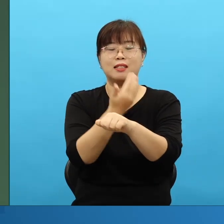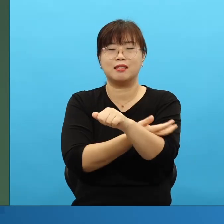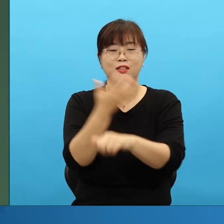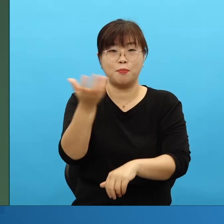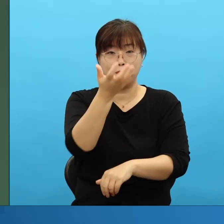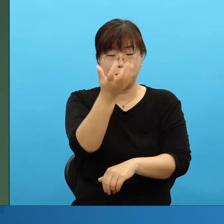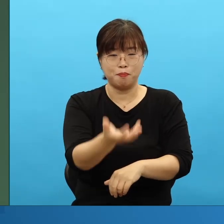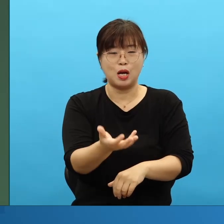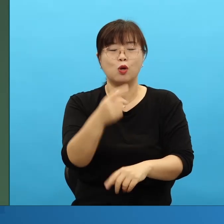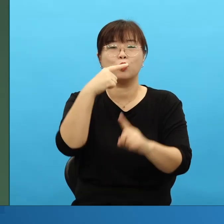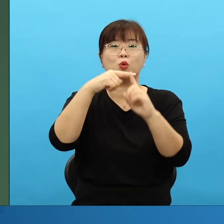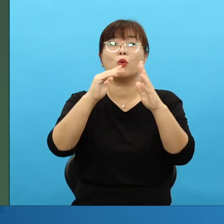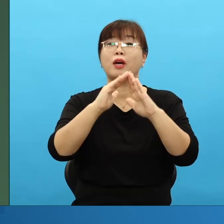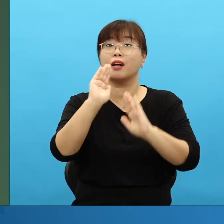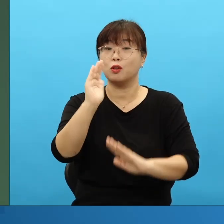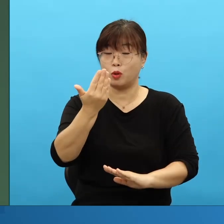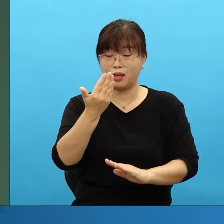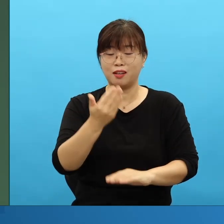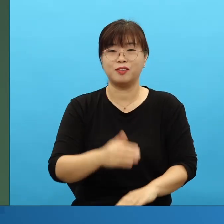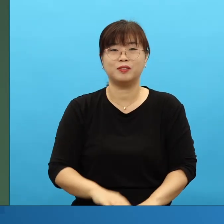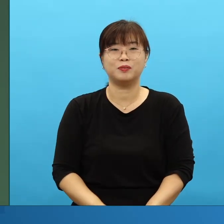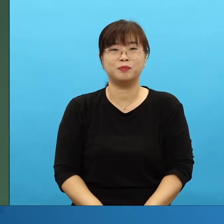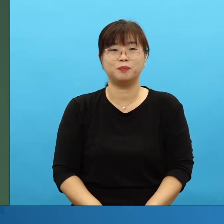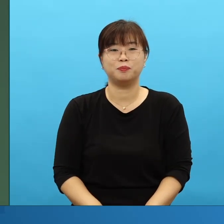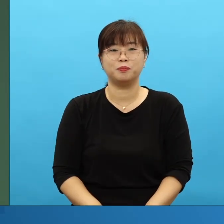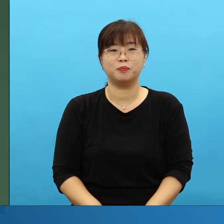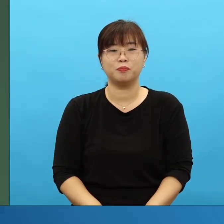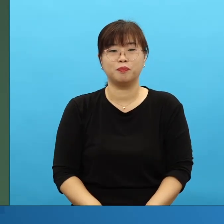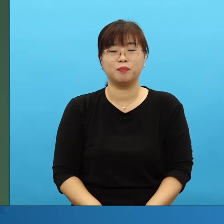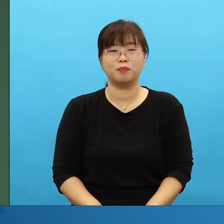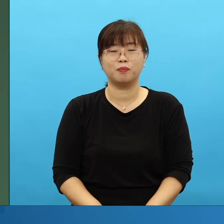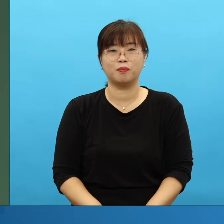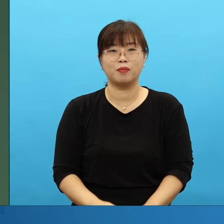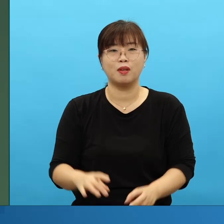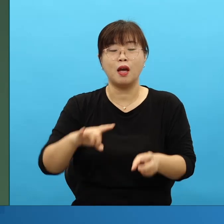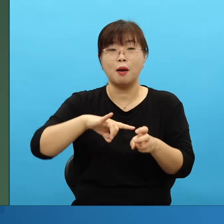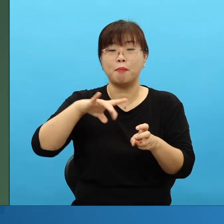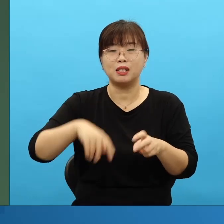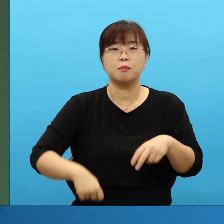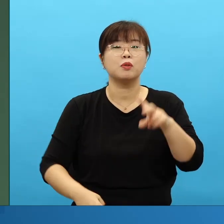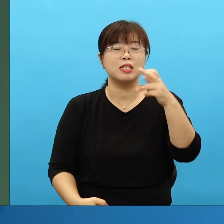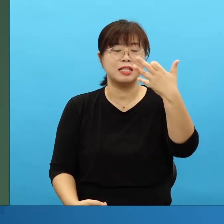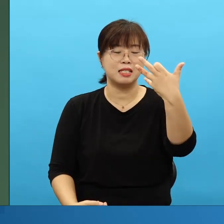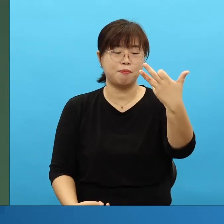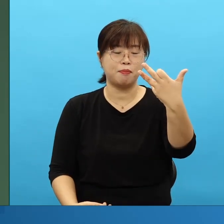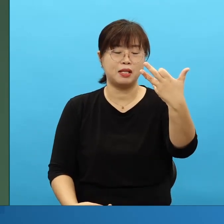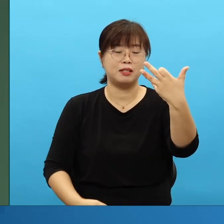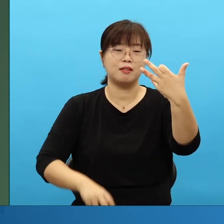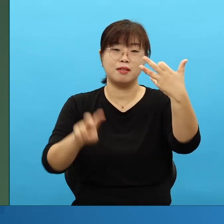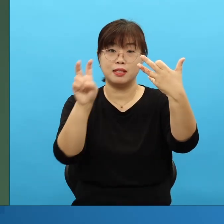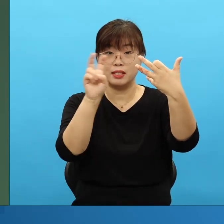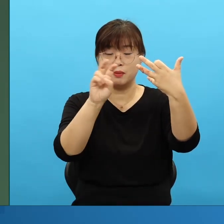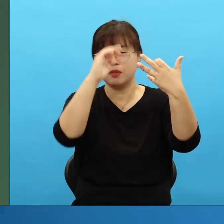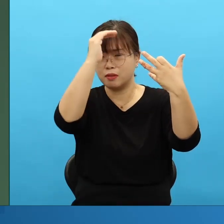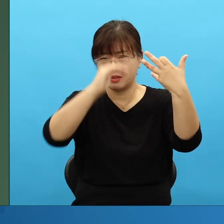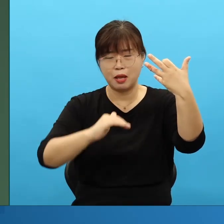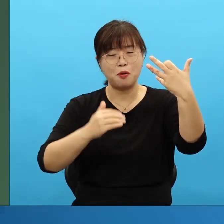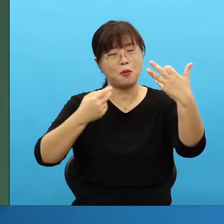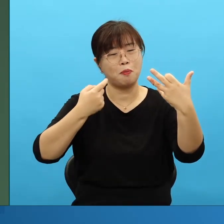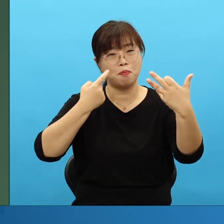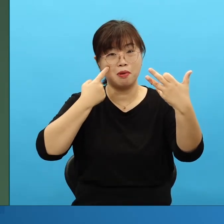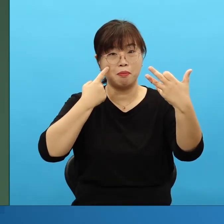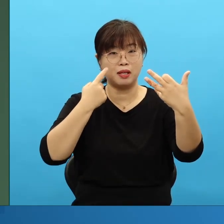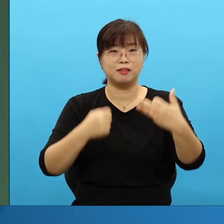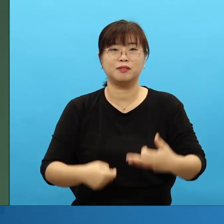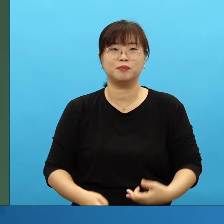power of the throne will come to rest. 예수님께서 마태복음 18장 18절에 20절에 말씀하셨잖아요. We see Jesus says this in Matthew